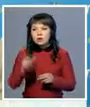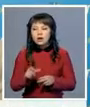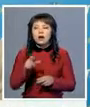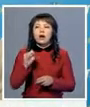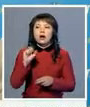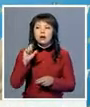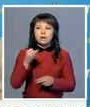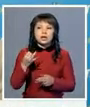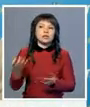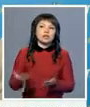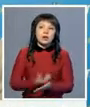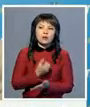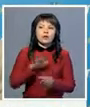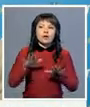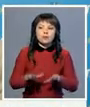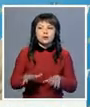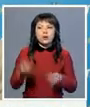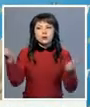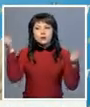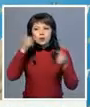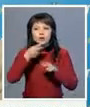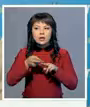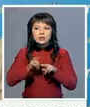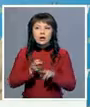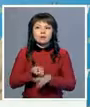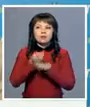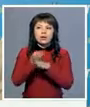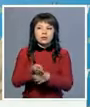Жарылханов Абайдың орналасқан жері анықталды. Қазіргі таңда